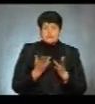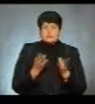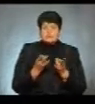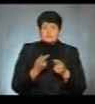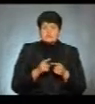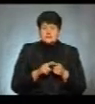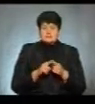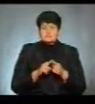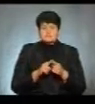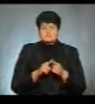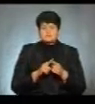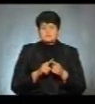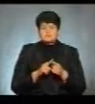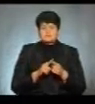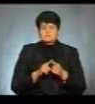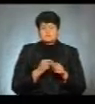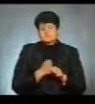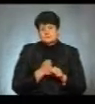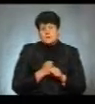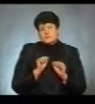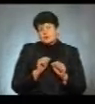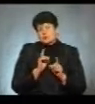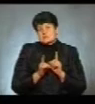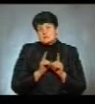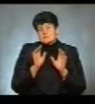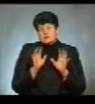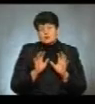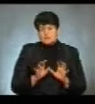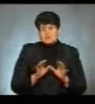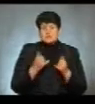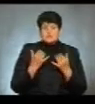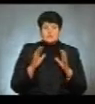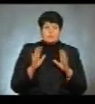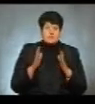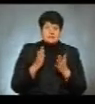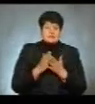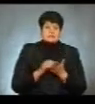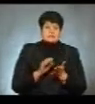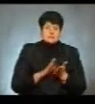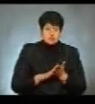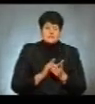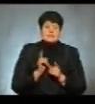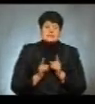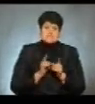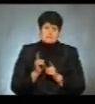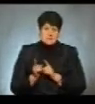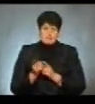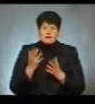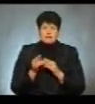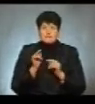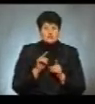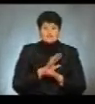якось з цим виходити і, можливо, будуть зміни в законодавстві, але я скажу, що на даний момент є зареєстровані деякі зміни, але вони